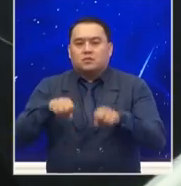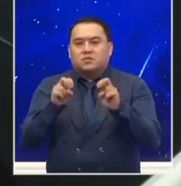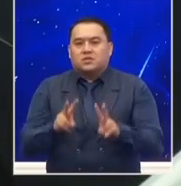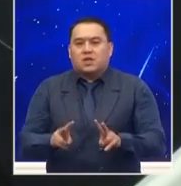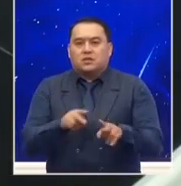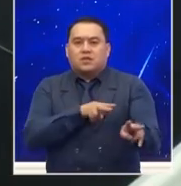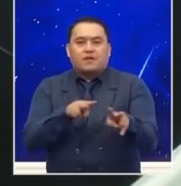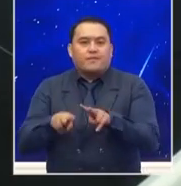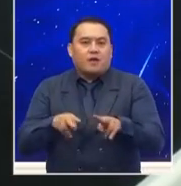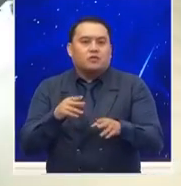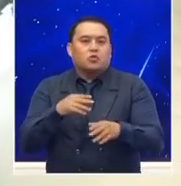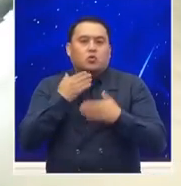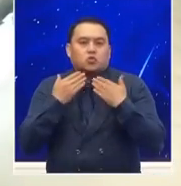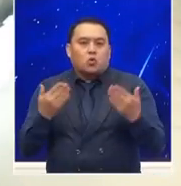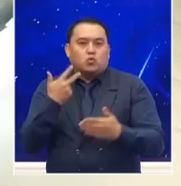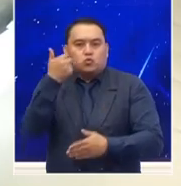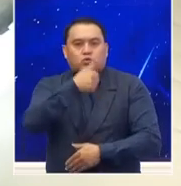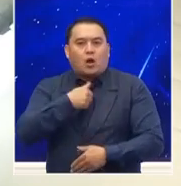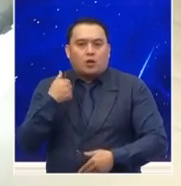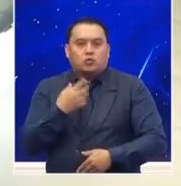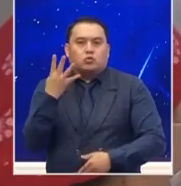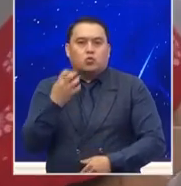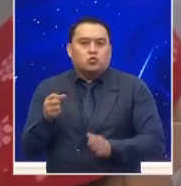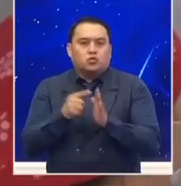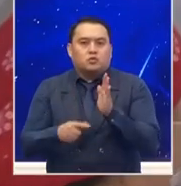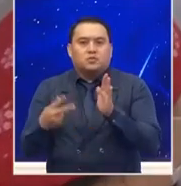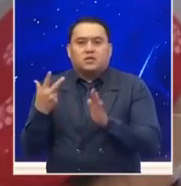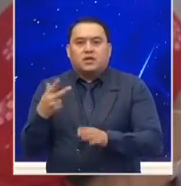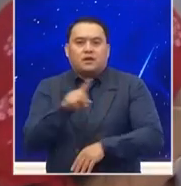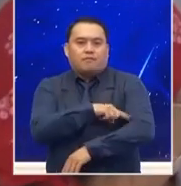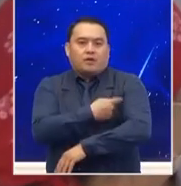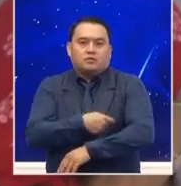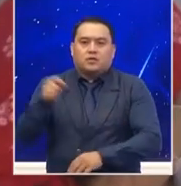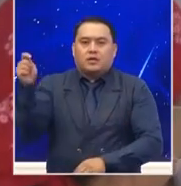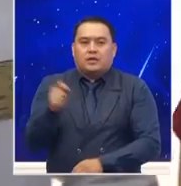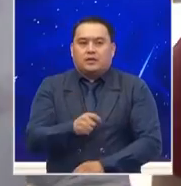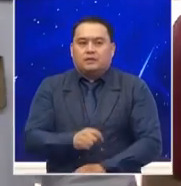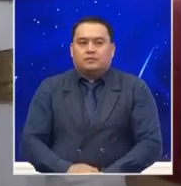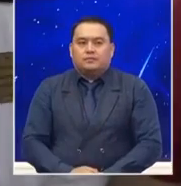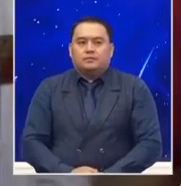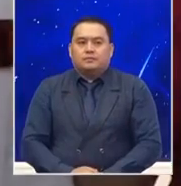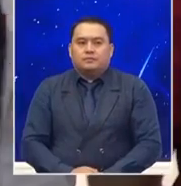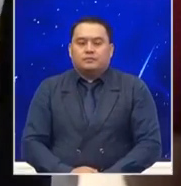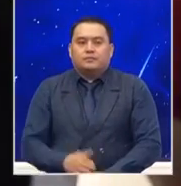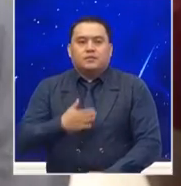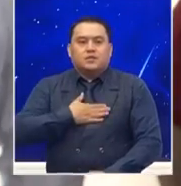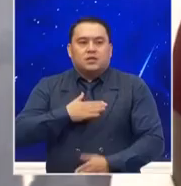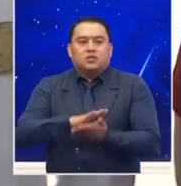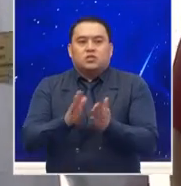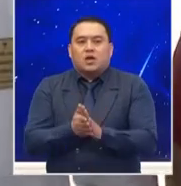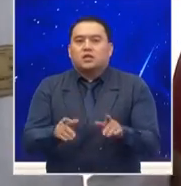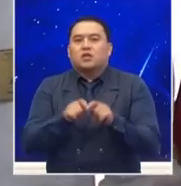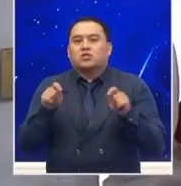жіті бақылауда. Соңғы 3 жылда аймаққа 472 жас дәрігер келіпті. Жас маман ретінде барлық жағдайымыз жасап